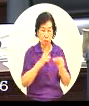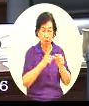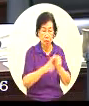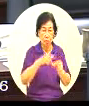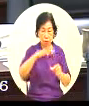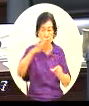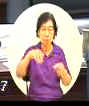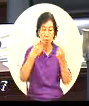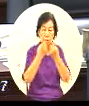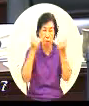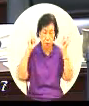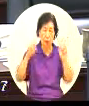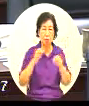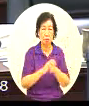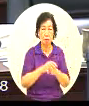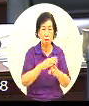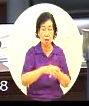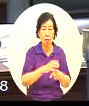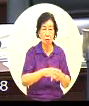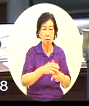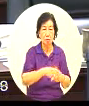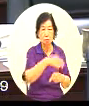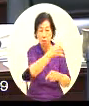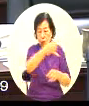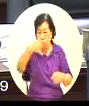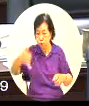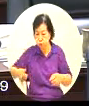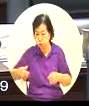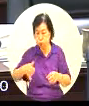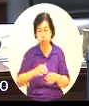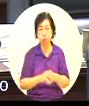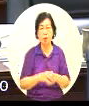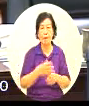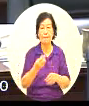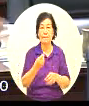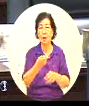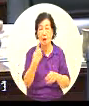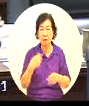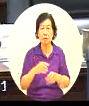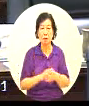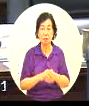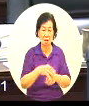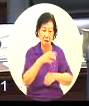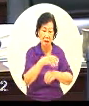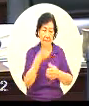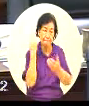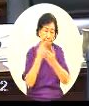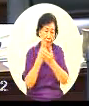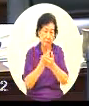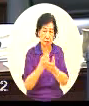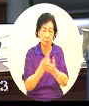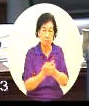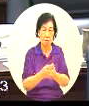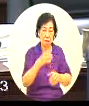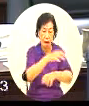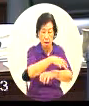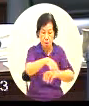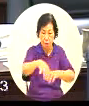讲。不要一直讲两句话去谈赛，还贫，那个